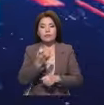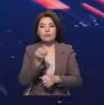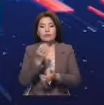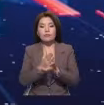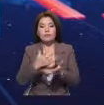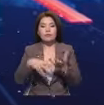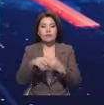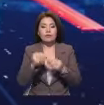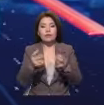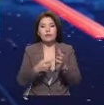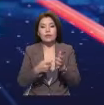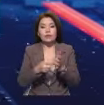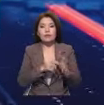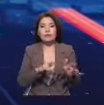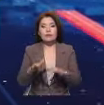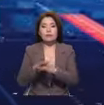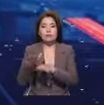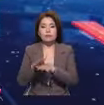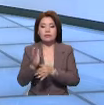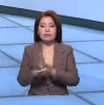барлық қажетті тергеу әрекеттері жүргізілуде.